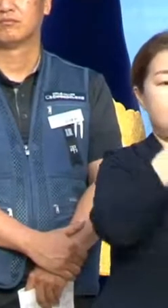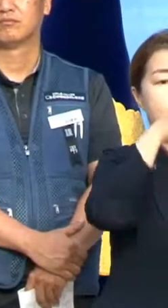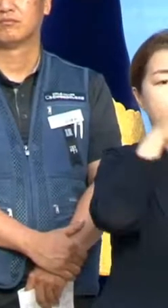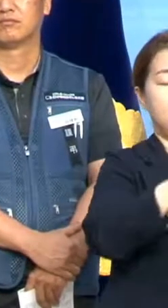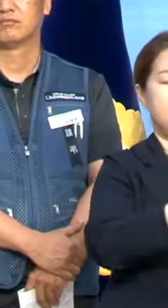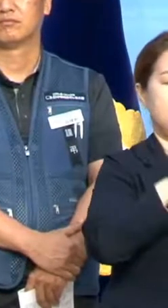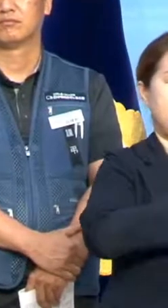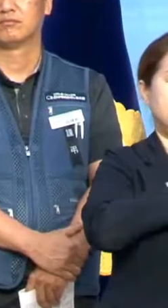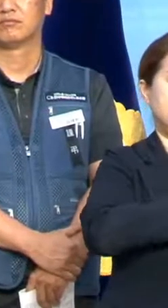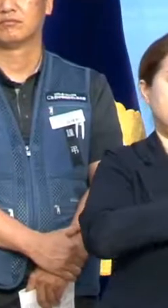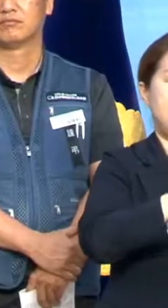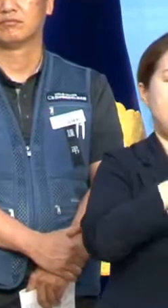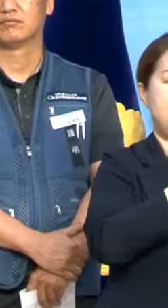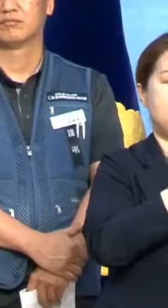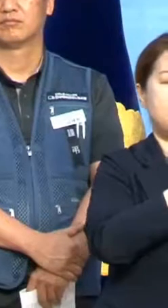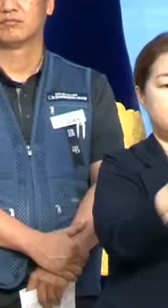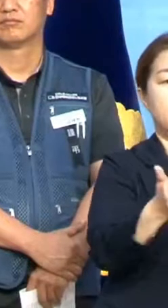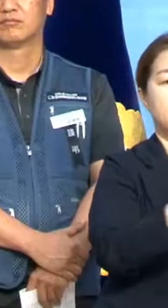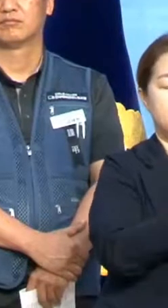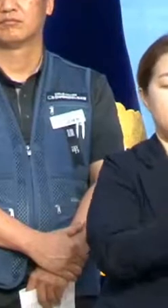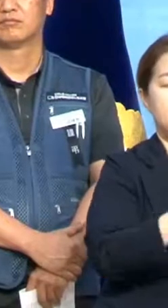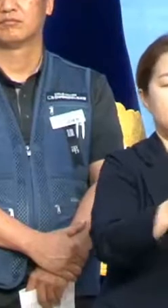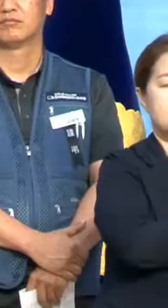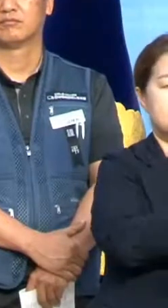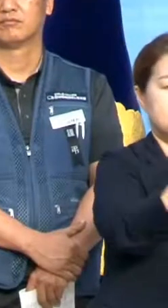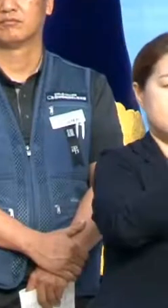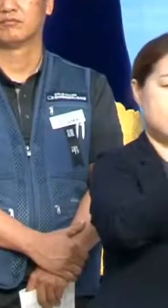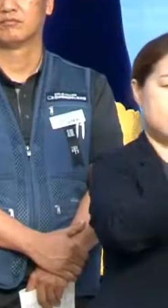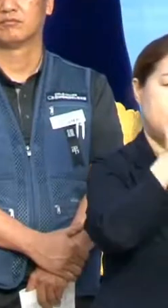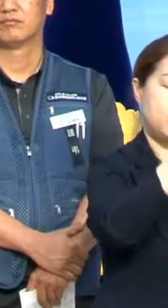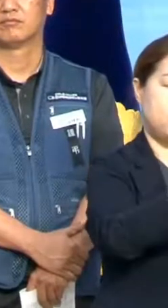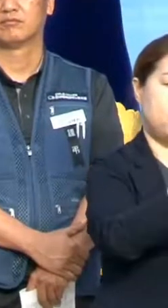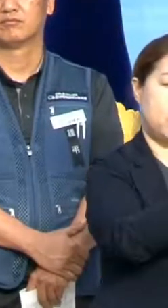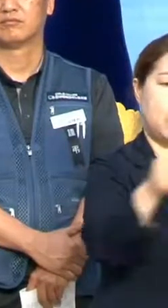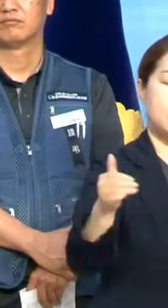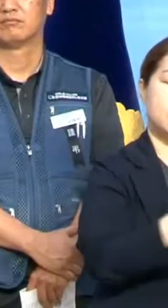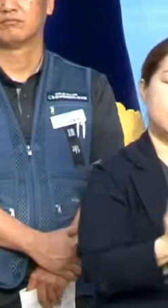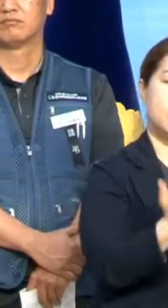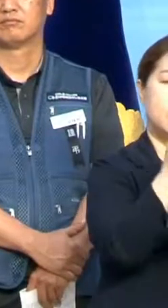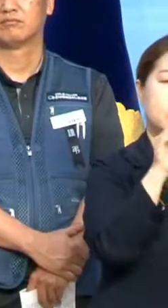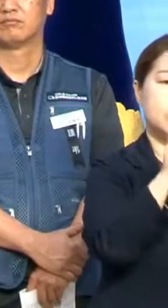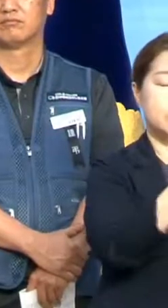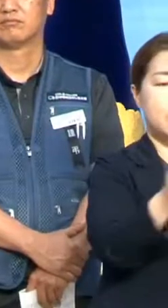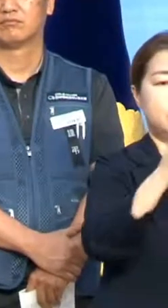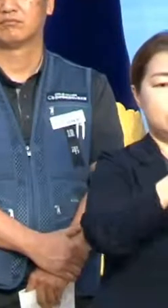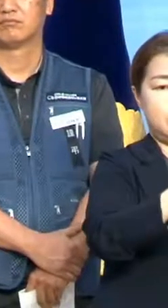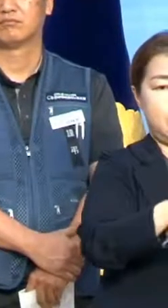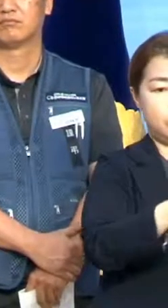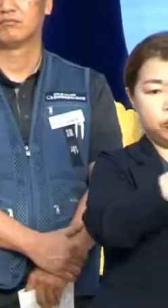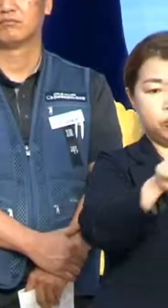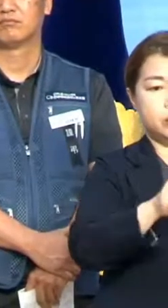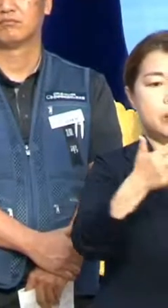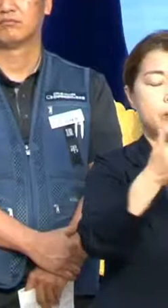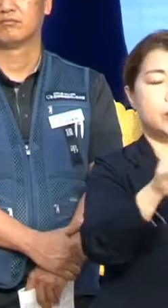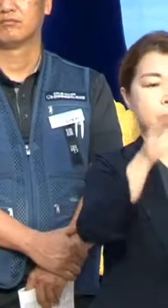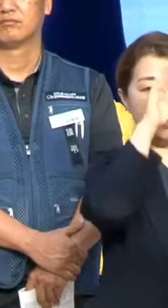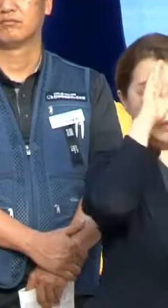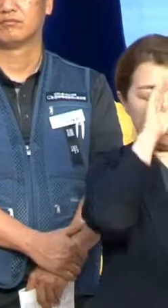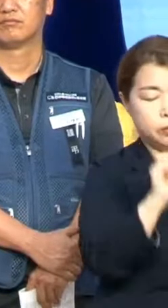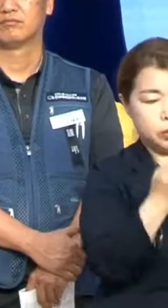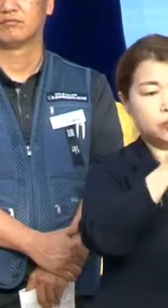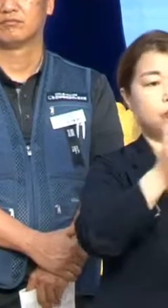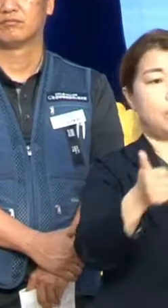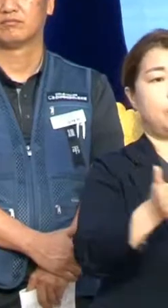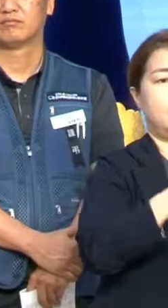심혈관계 질환으로 사망했습니다 특히 2020년에는 6월까지 재해 사망자 9명 중 7명이 질병으로 사망